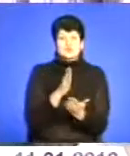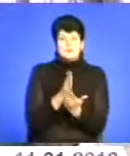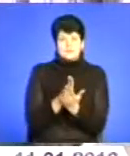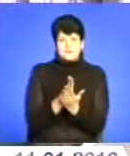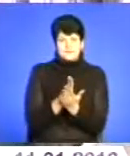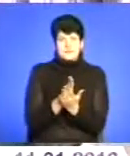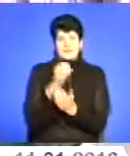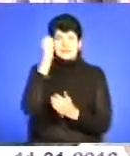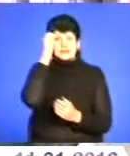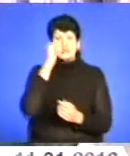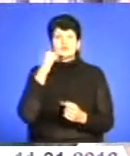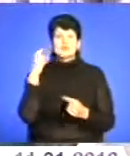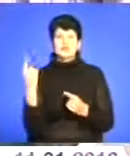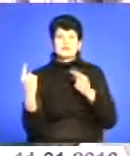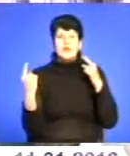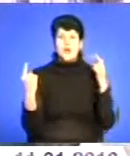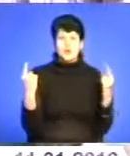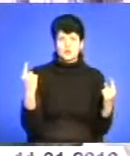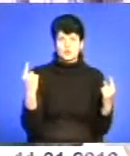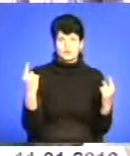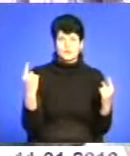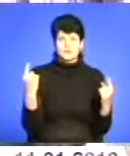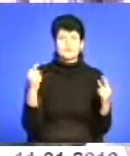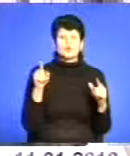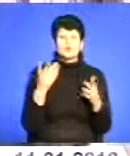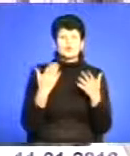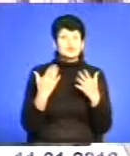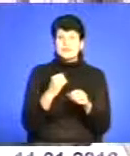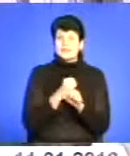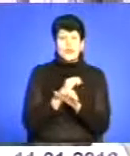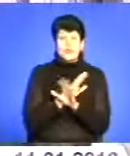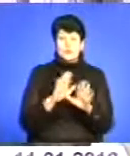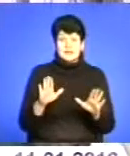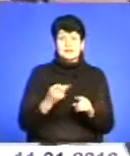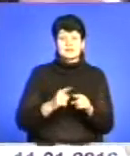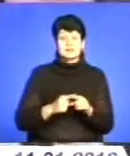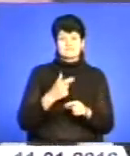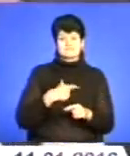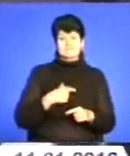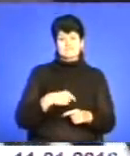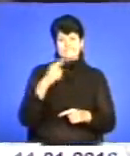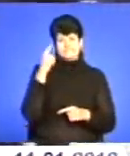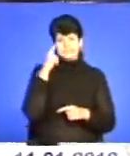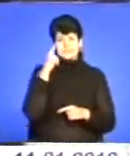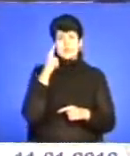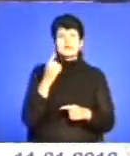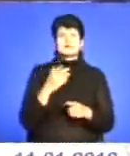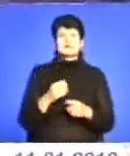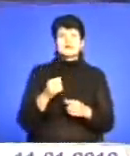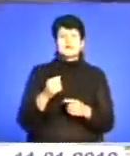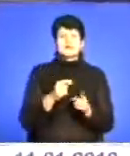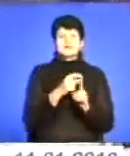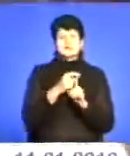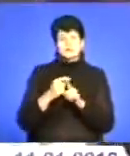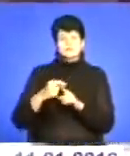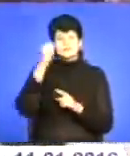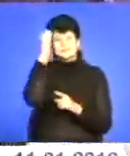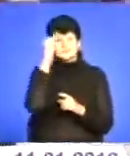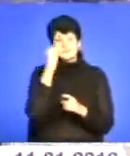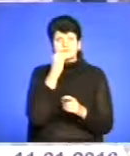Дякувати одне одному, тому що якщо ми цього не робимо, це є ознакою егоїзму. Відомо, що слово «спасибі» народилося в